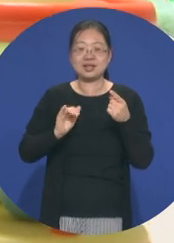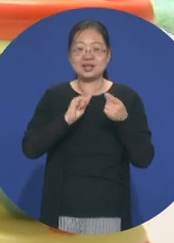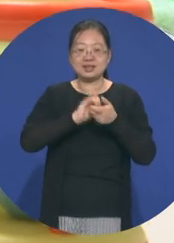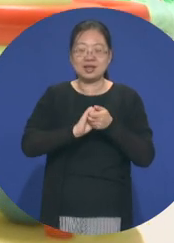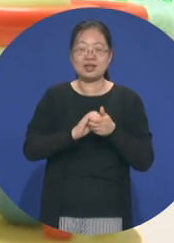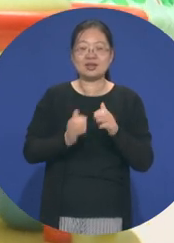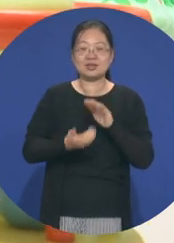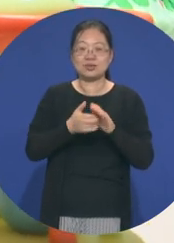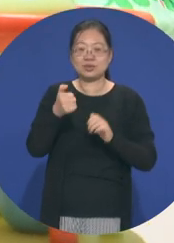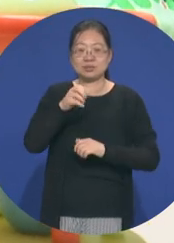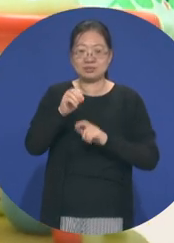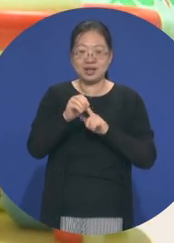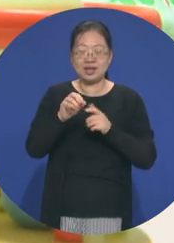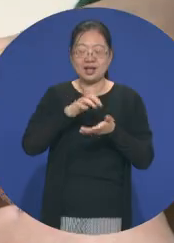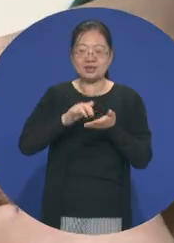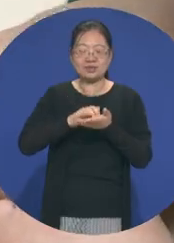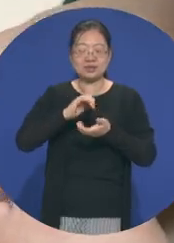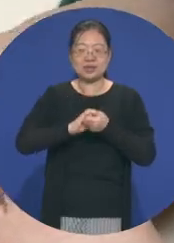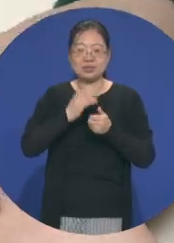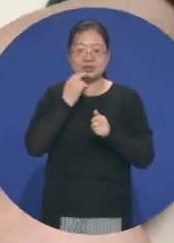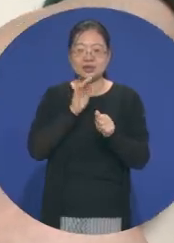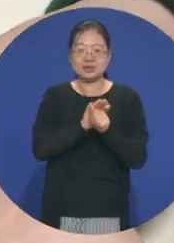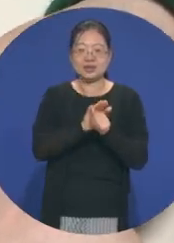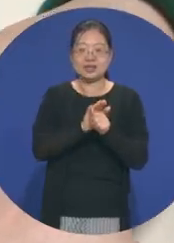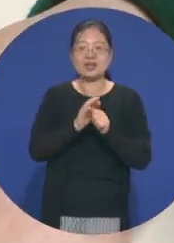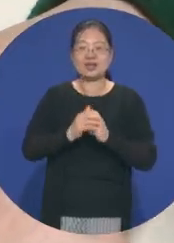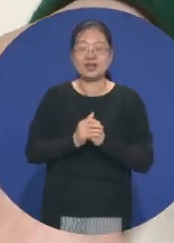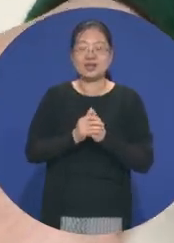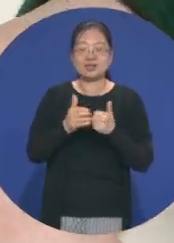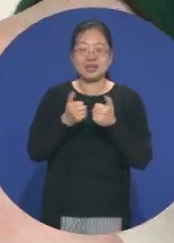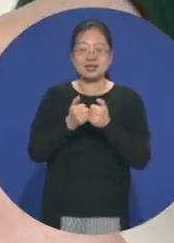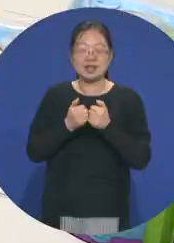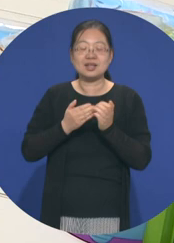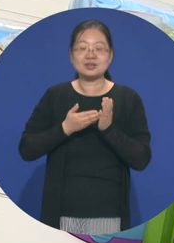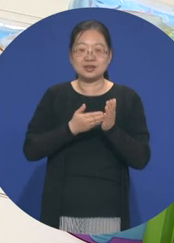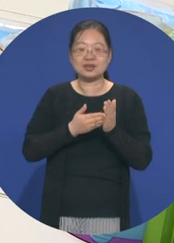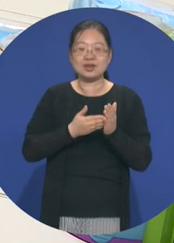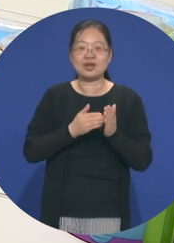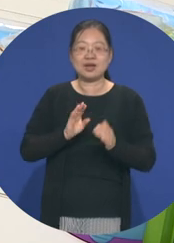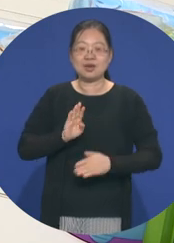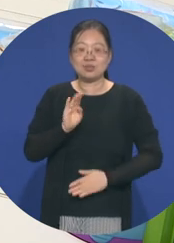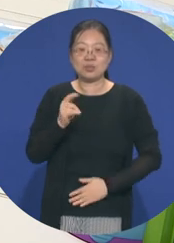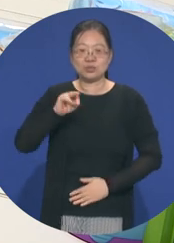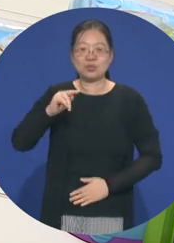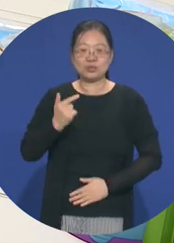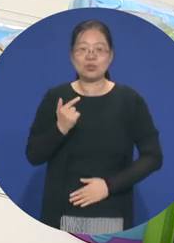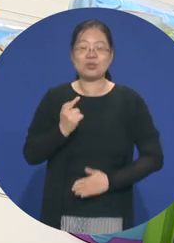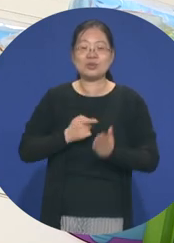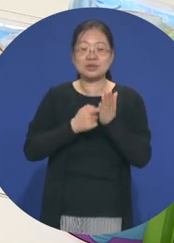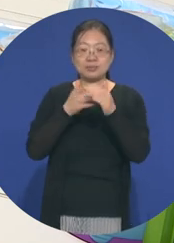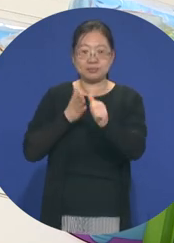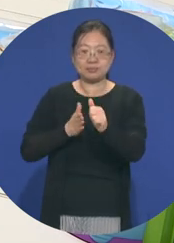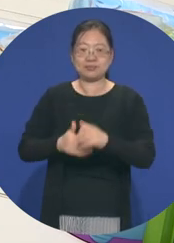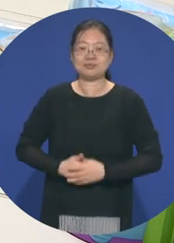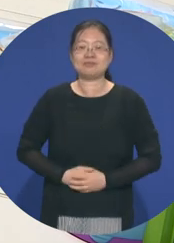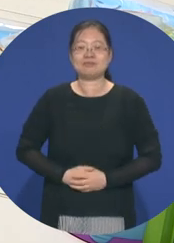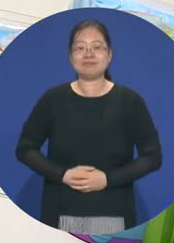최대 50만 원의 의료비를 횟수 제한 없이 지원하며 상담과 지원 신청은 주소지 관할 보건소에서 하면됩니다